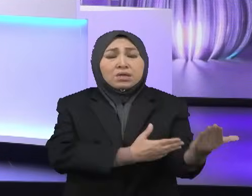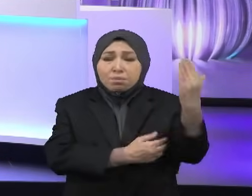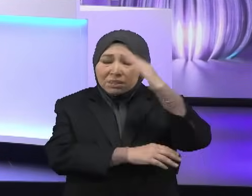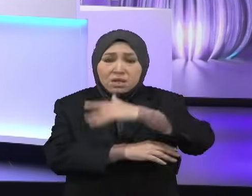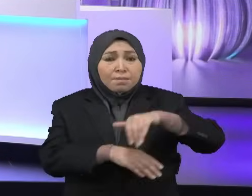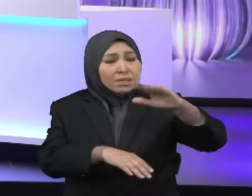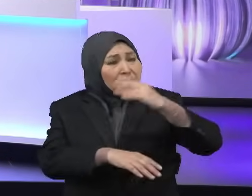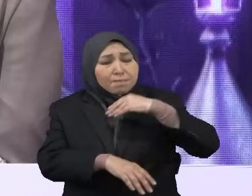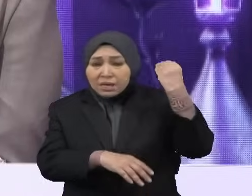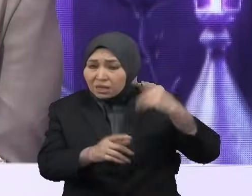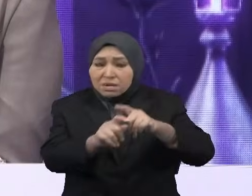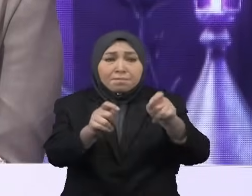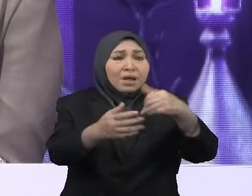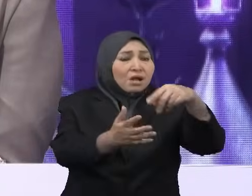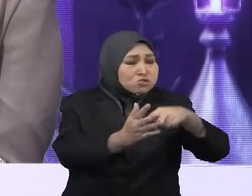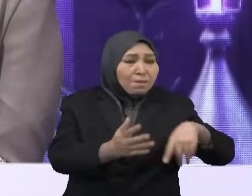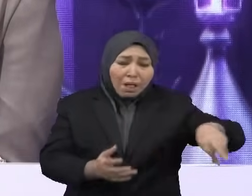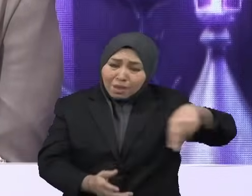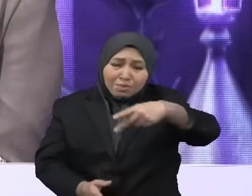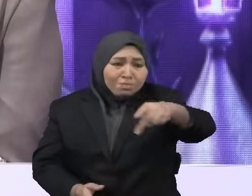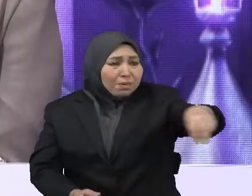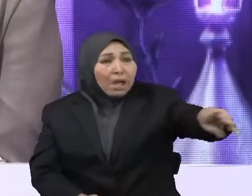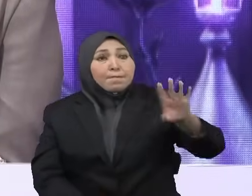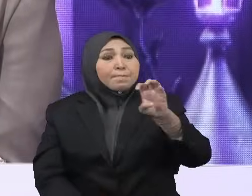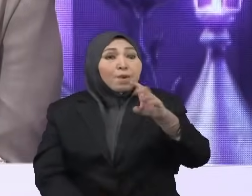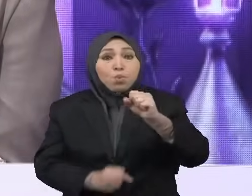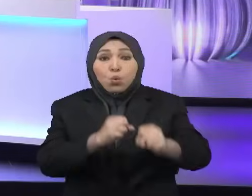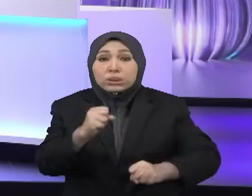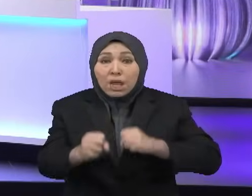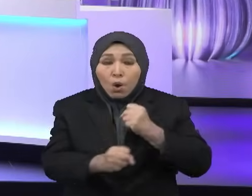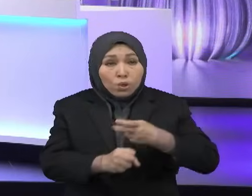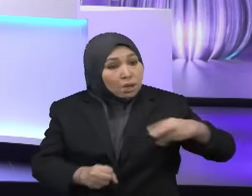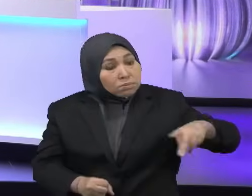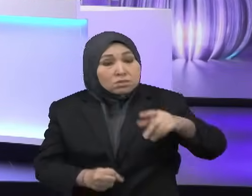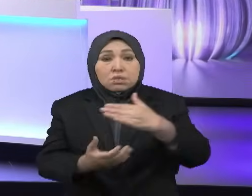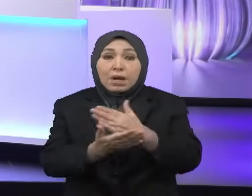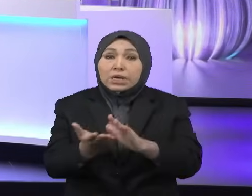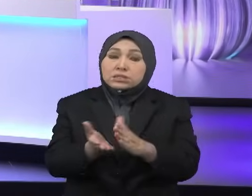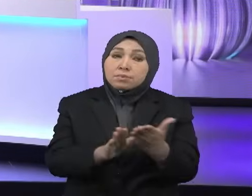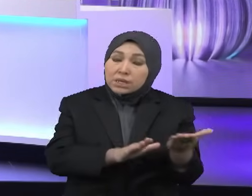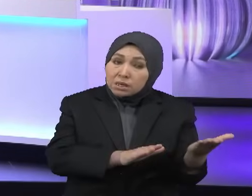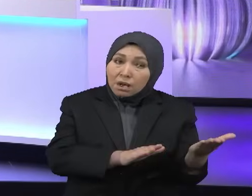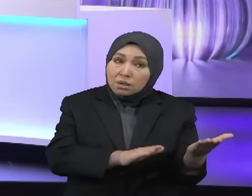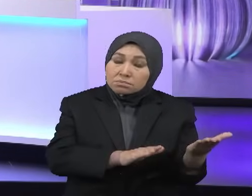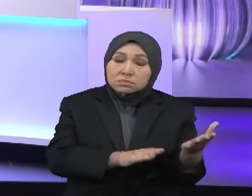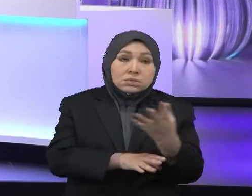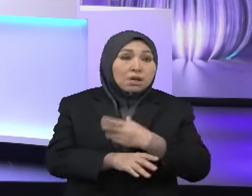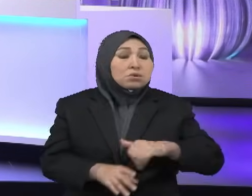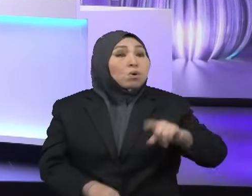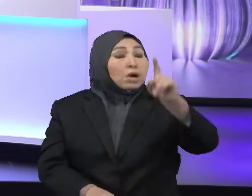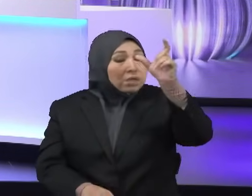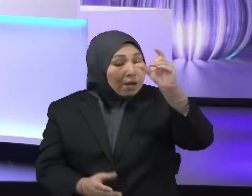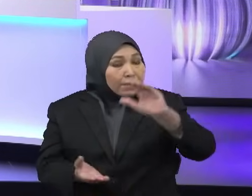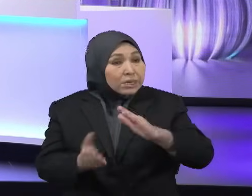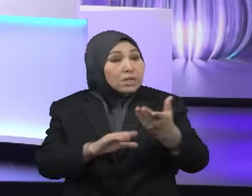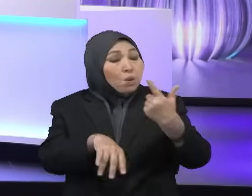itu balik ke tempat asal, berlegar-legar selama 40 tahun tersebut. Sebahagiannya meninggal, dan salah seorang yang meninggal